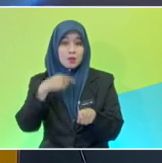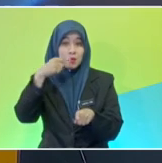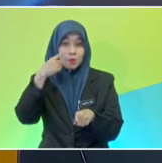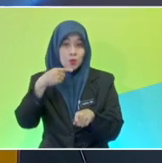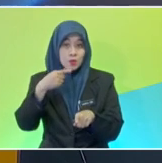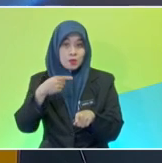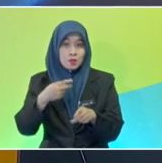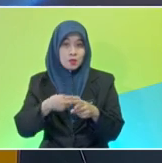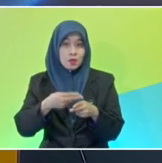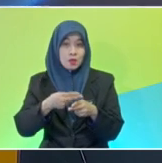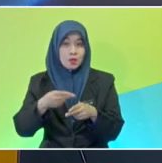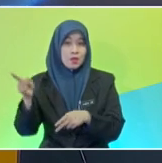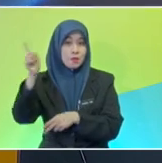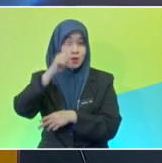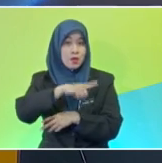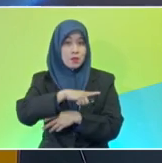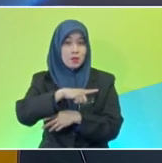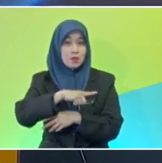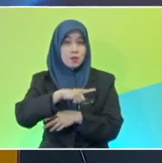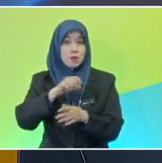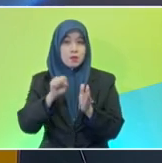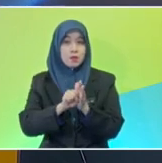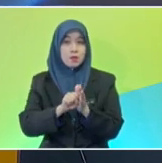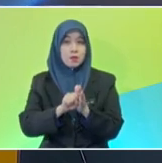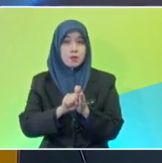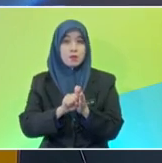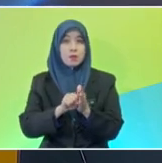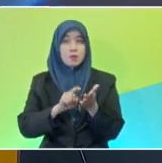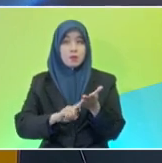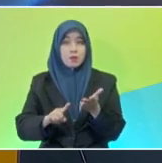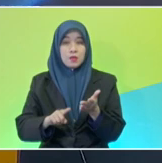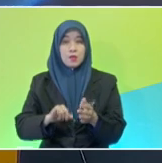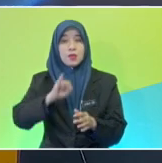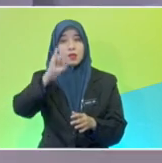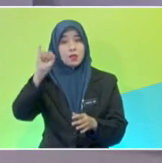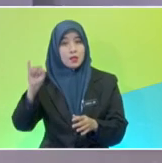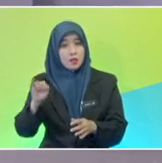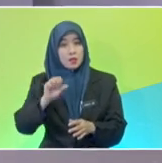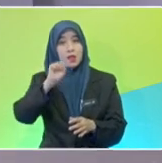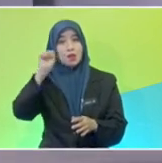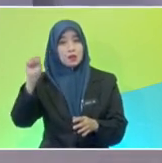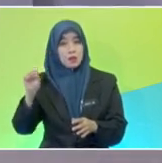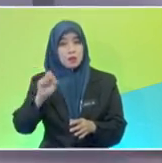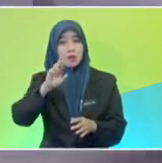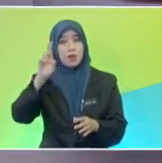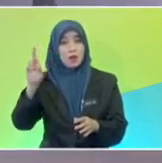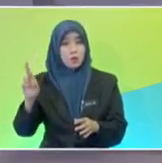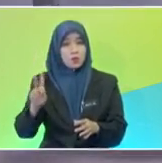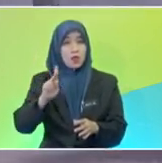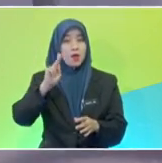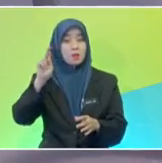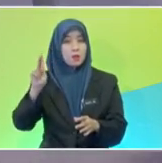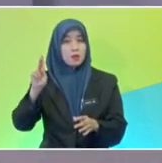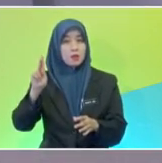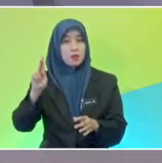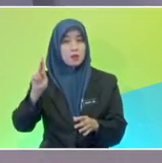hari seminggu. Lepas tu baru dia sebut. Isnin, Selasa, Rabu, Khamis. Okey, jadi